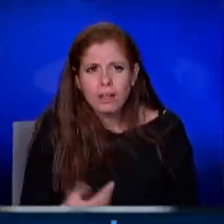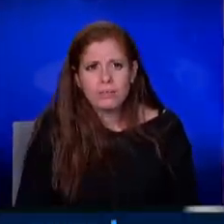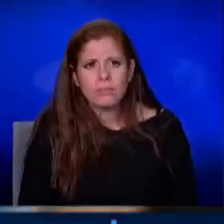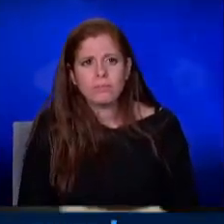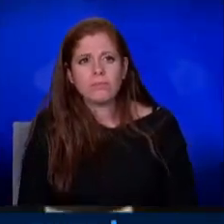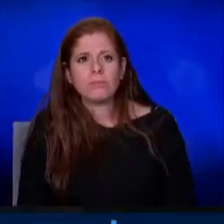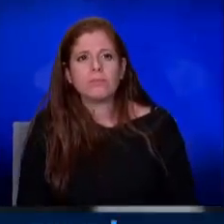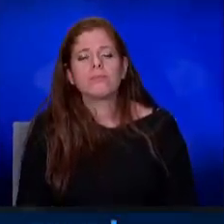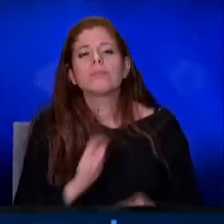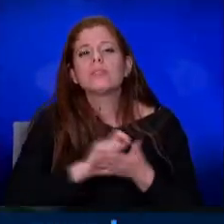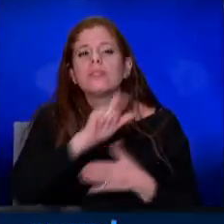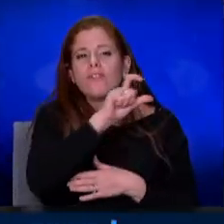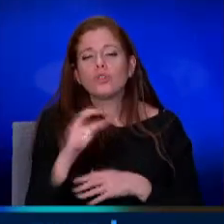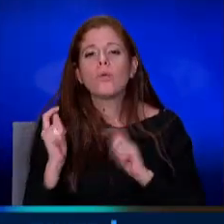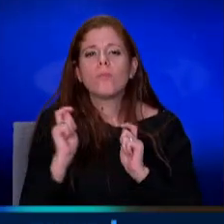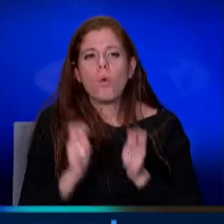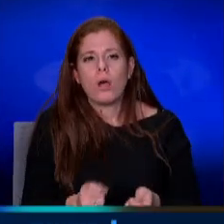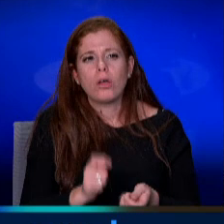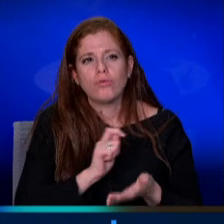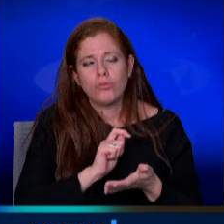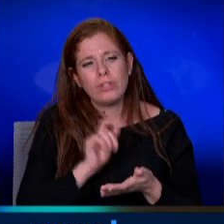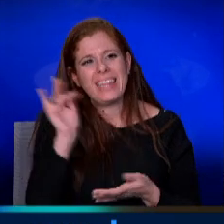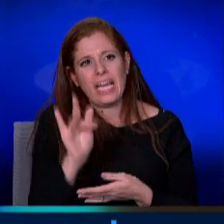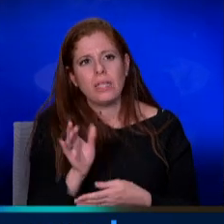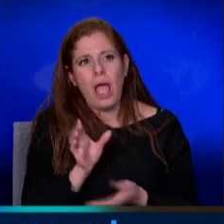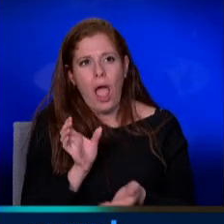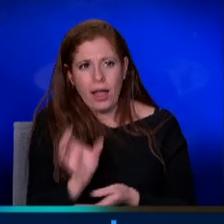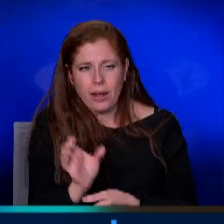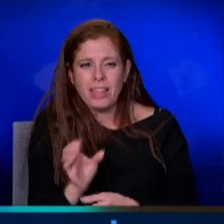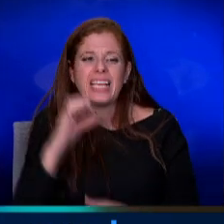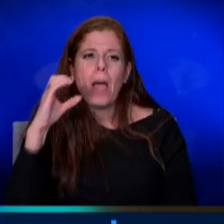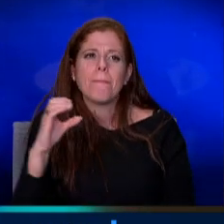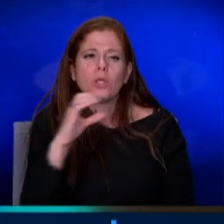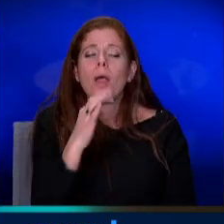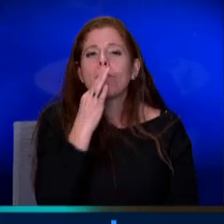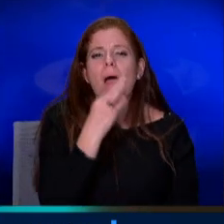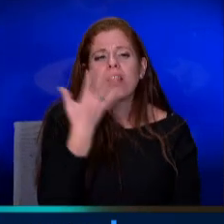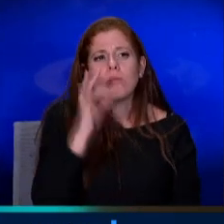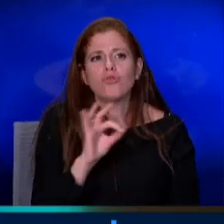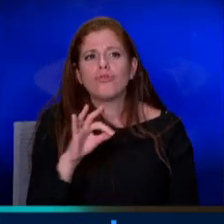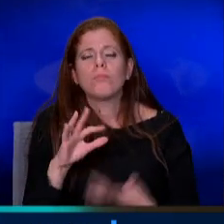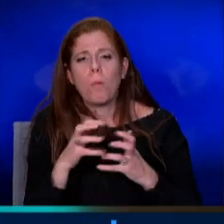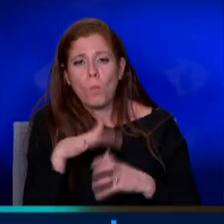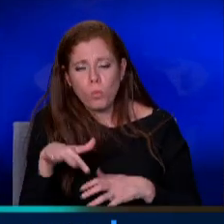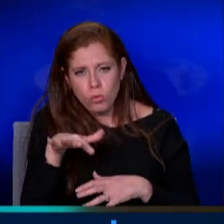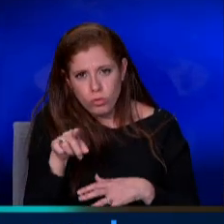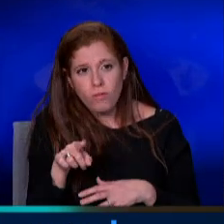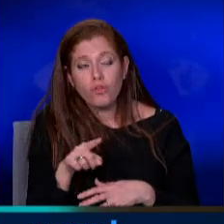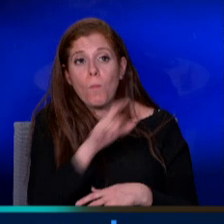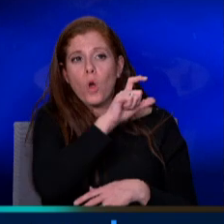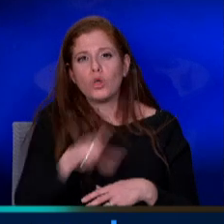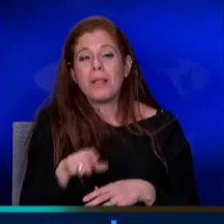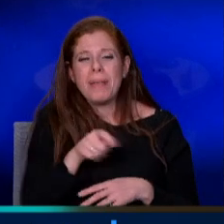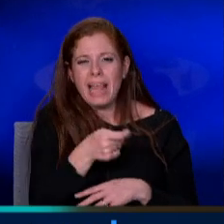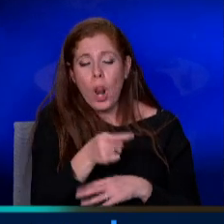כתב אישום מוגש היום לבית המשפט המחוזי בנצרת נגד הגננת קרמית קון בת ה-50 מהמושב רמאון, שמואשמת בהתעללות באחד הילדים